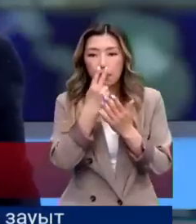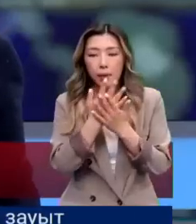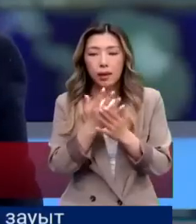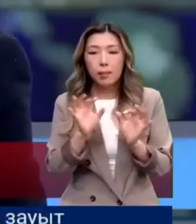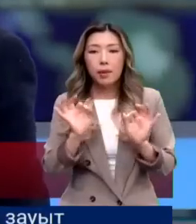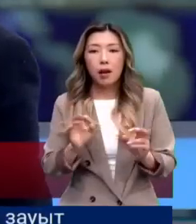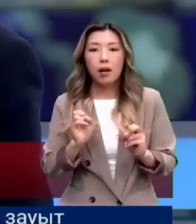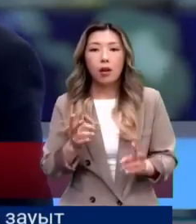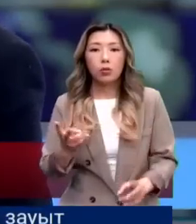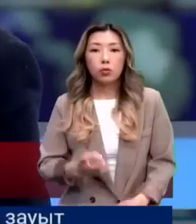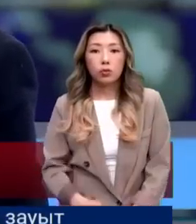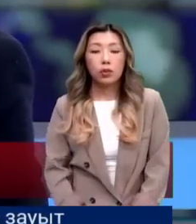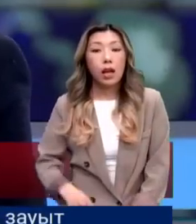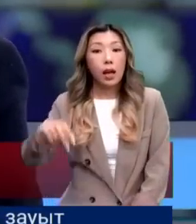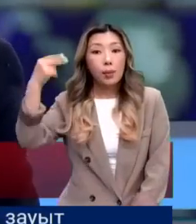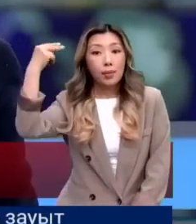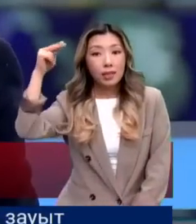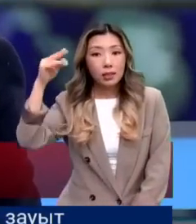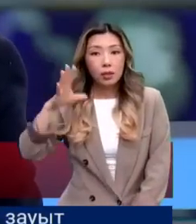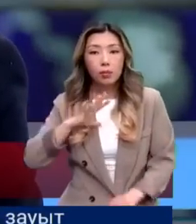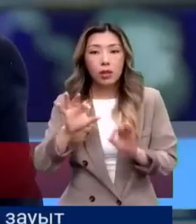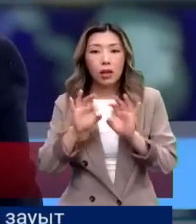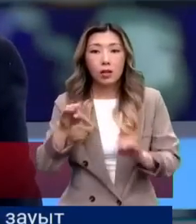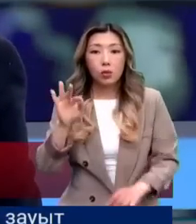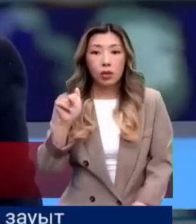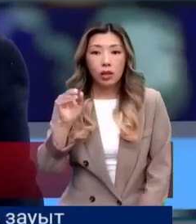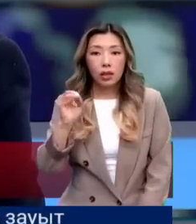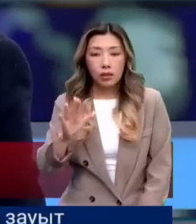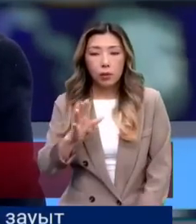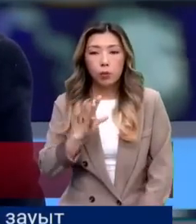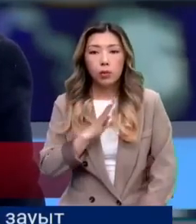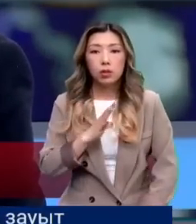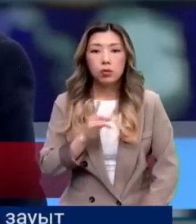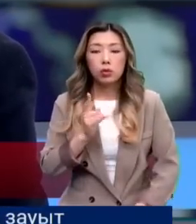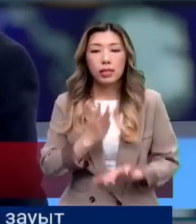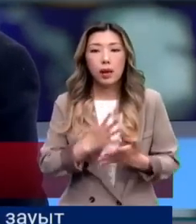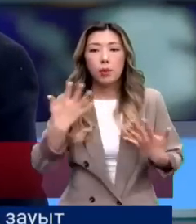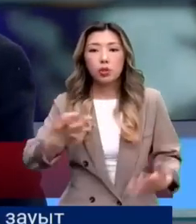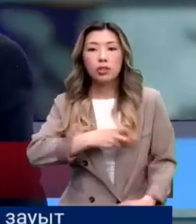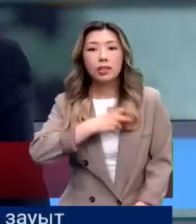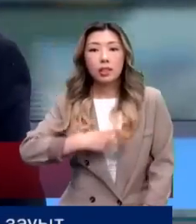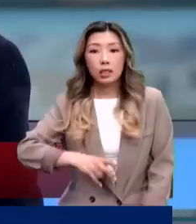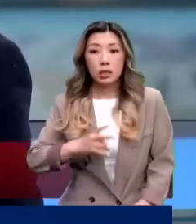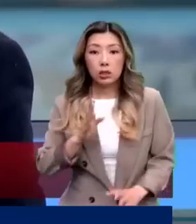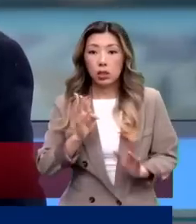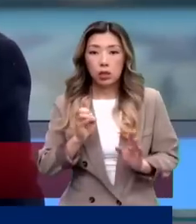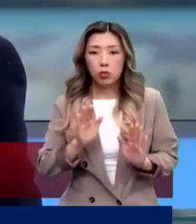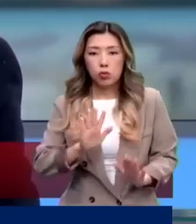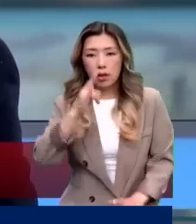Ну, президент в послании отметил, что очень высокие риски не только для Казахстана, но и для всего